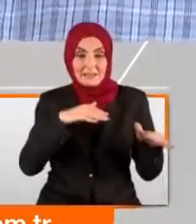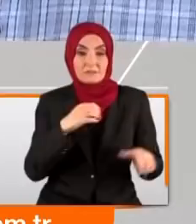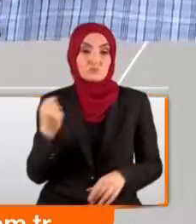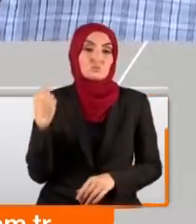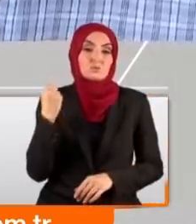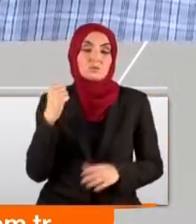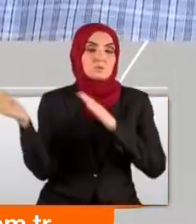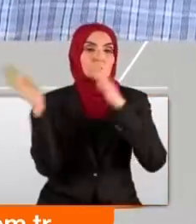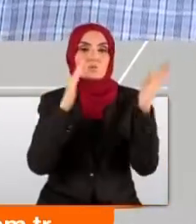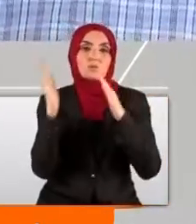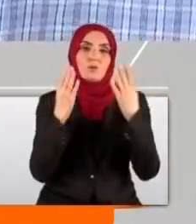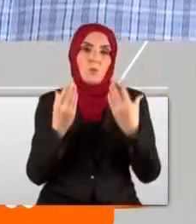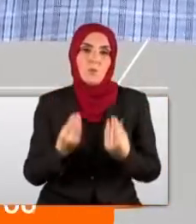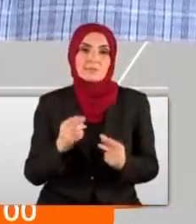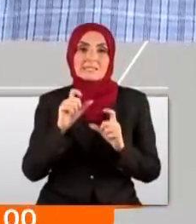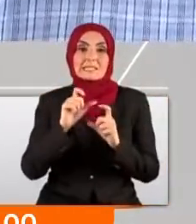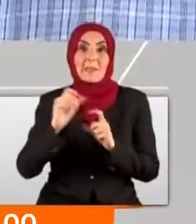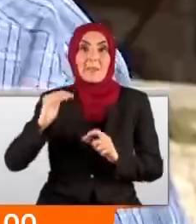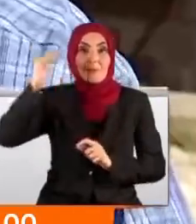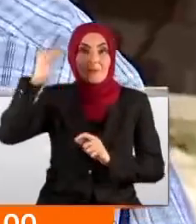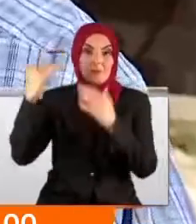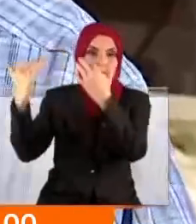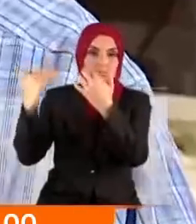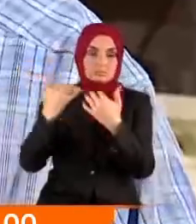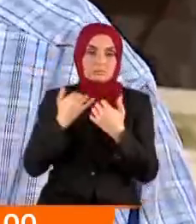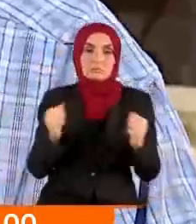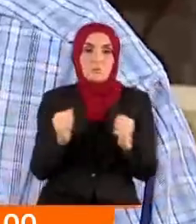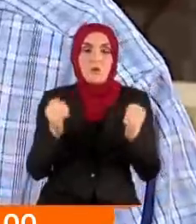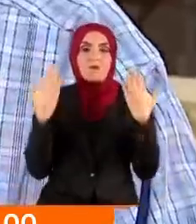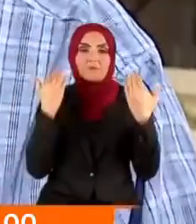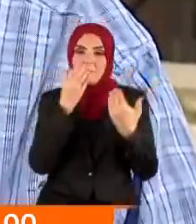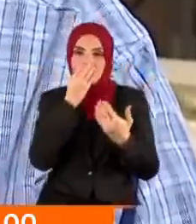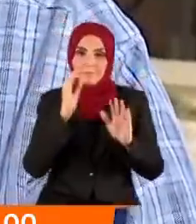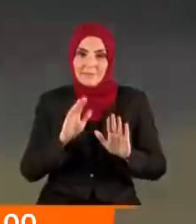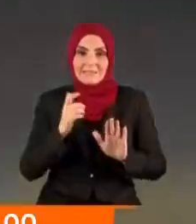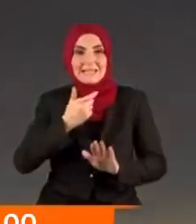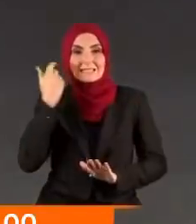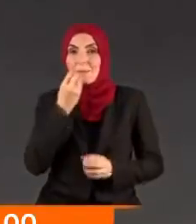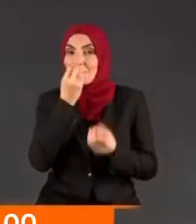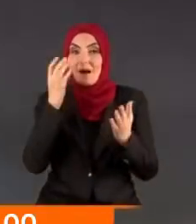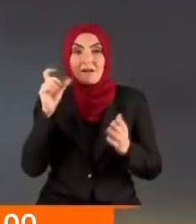üzerinden gelecek soğuk havayı bekliyoruz. Eski bahar ayları yok.